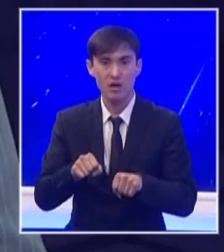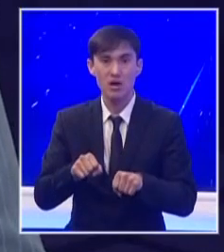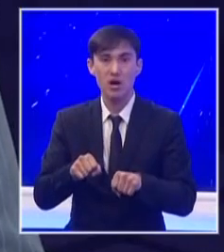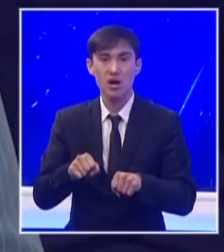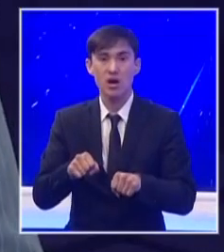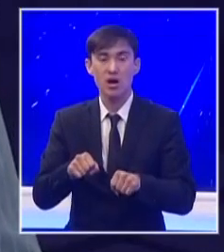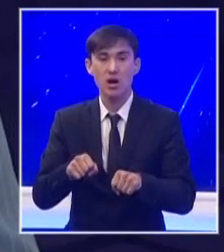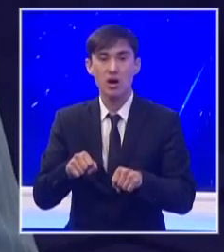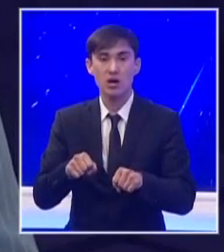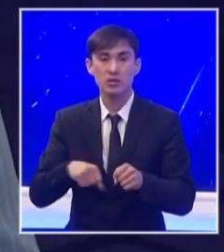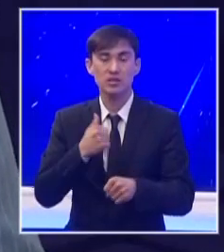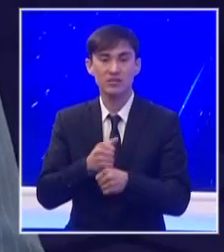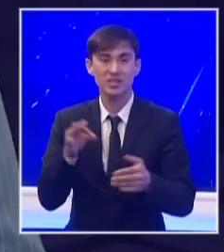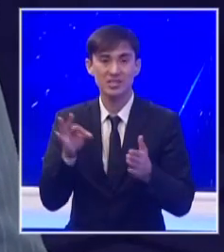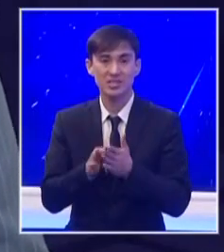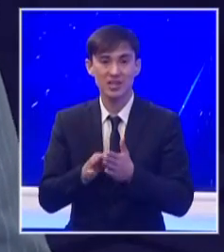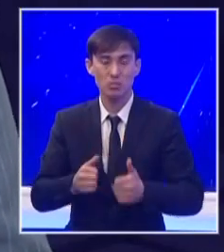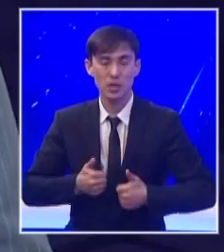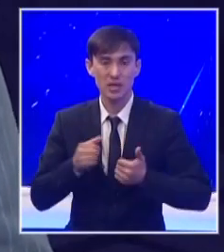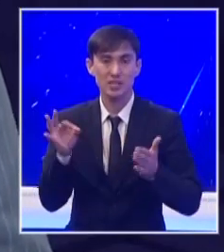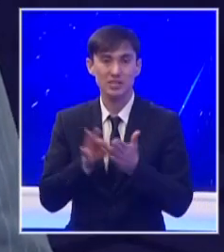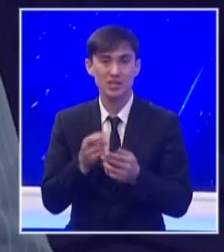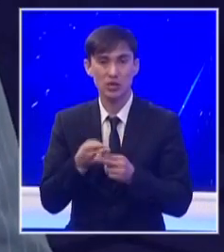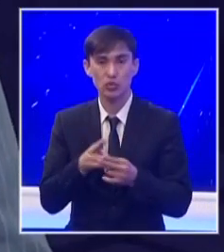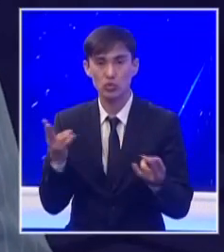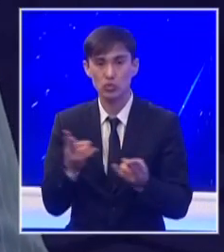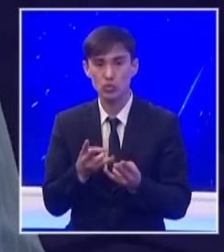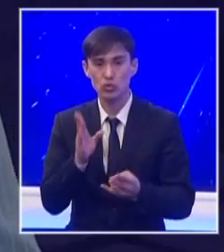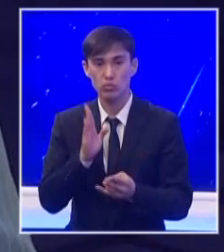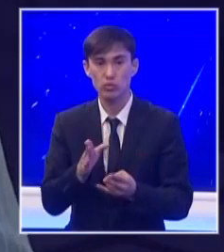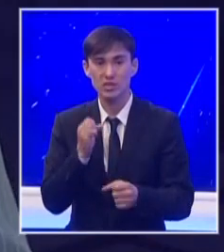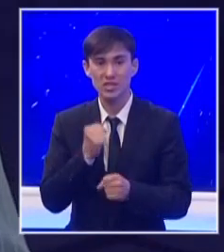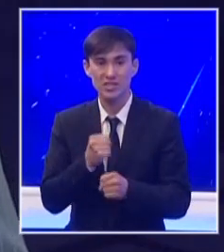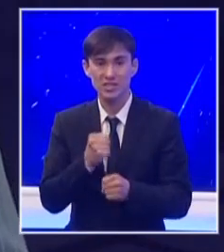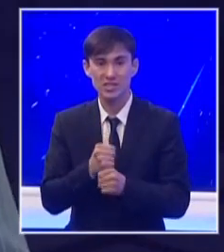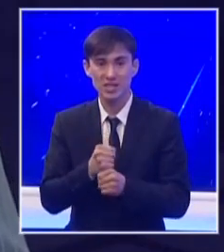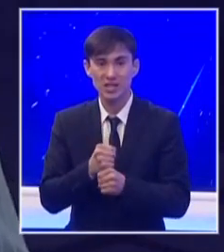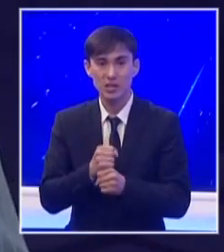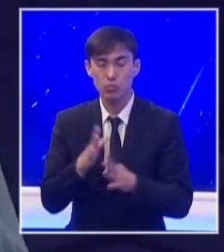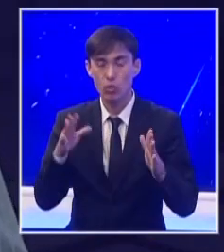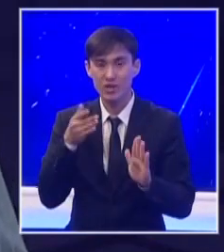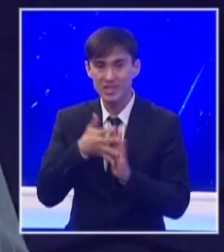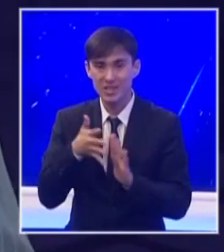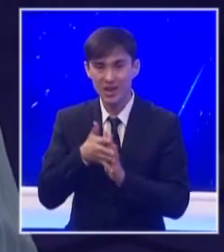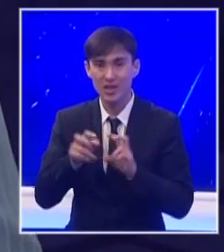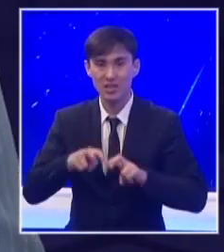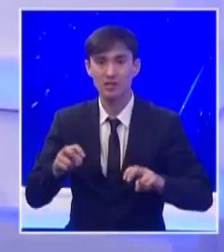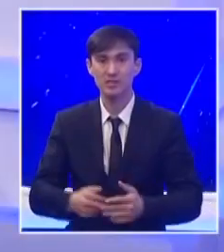основные цели, приоритетные цели, на которых нужно будет сделать основной акцент, более детальный